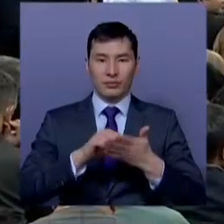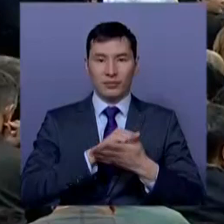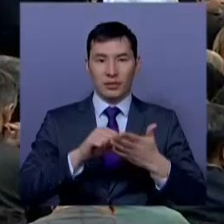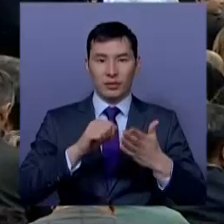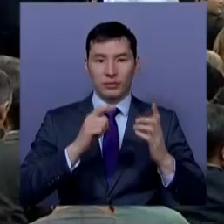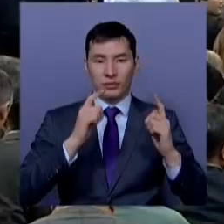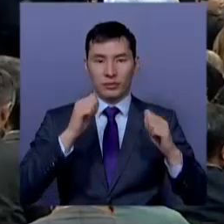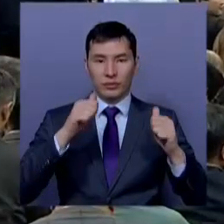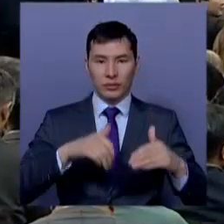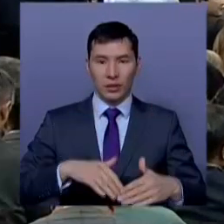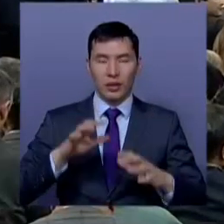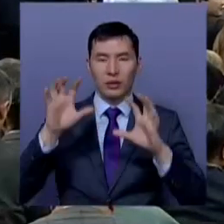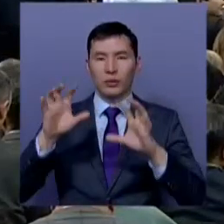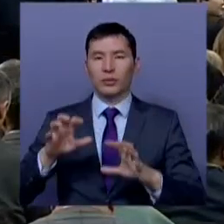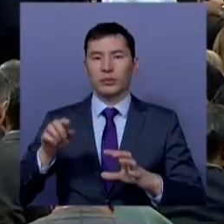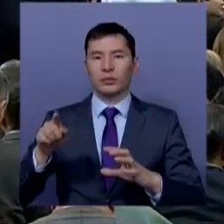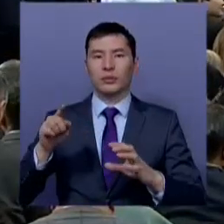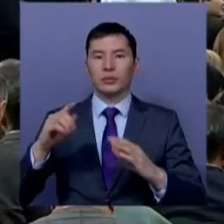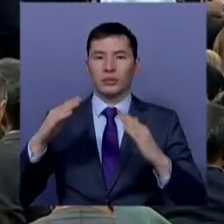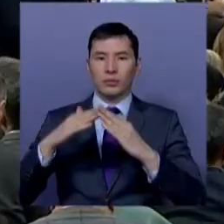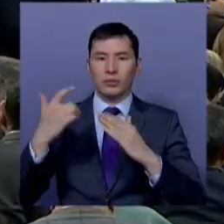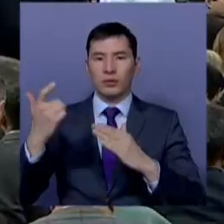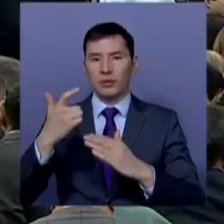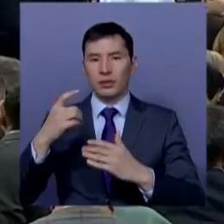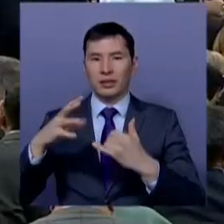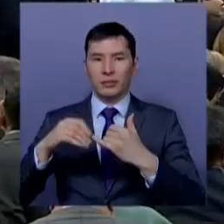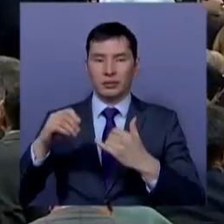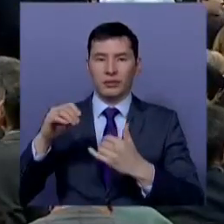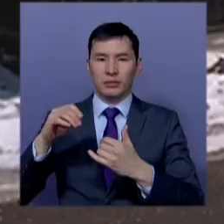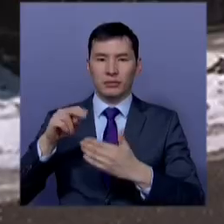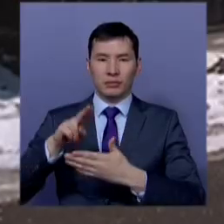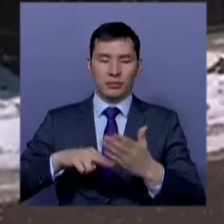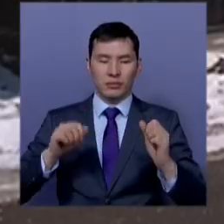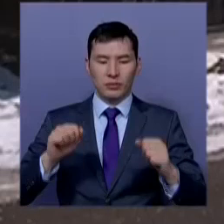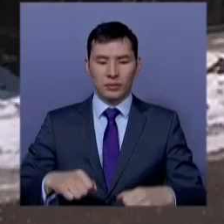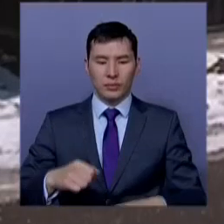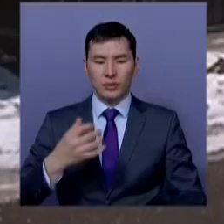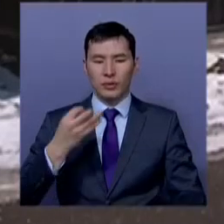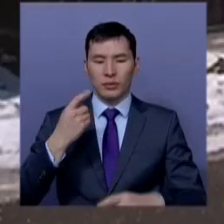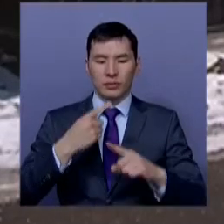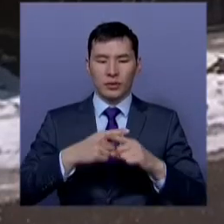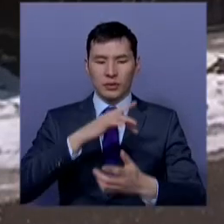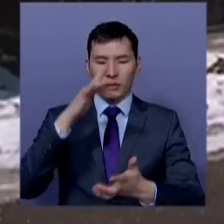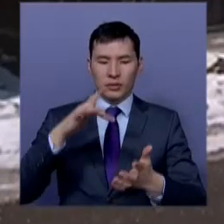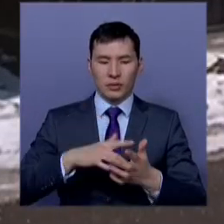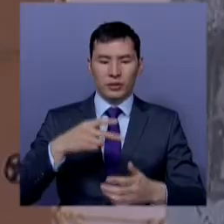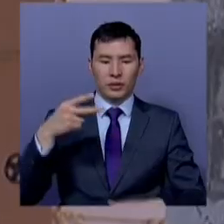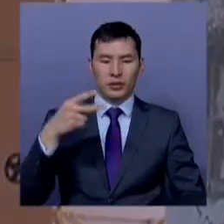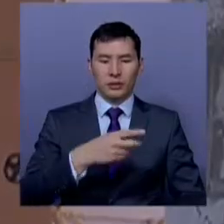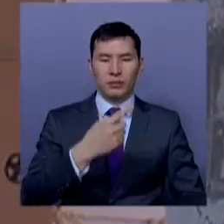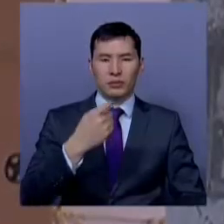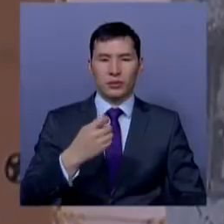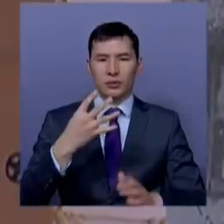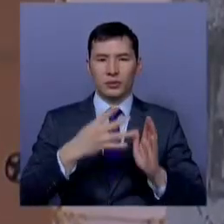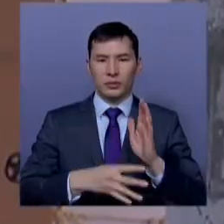заңдық өздеріңіздің шешімдеріңізді үйлеріңізге, жерлеріңізге алатын боласыздар. Сонымен қатар қаладағы 2192 жеке тұрғын